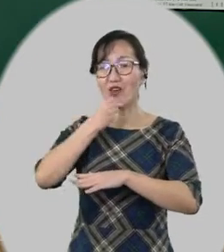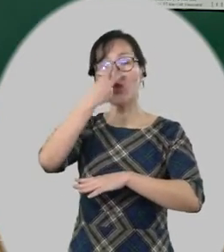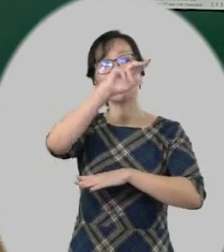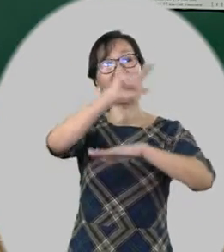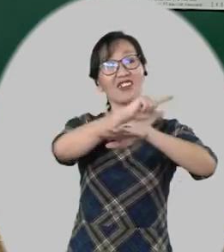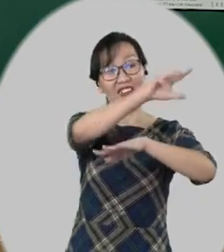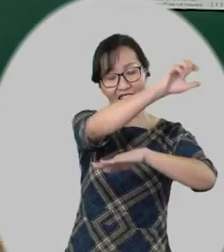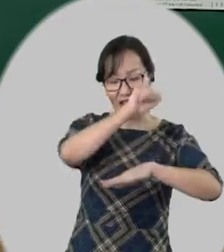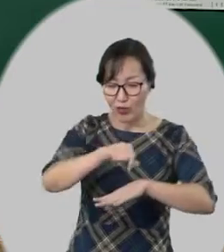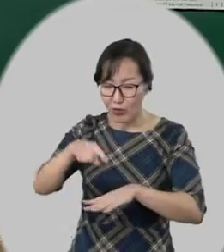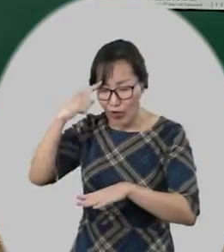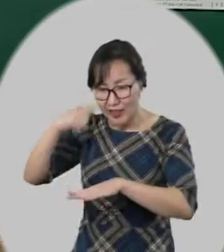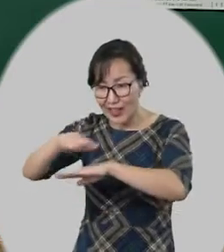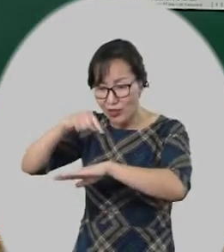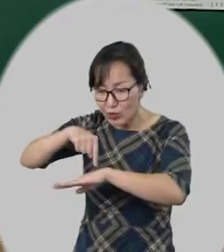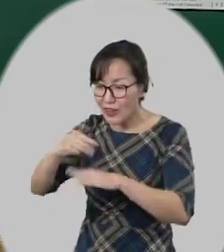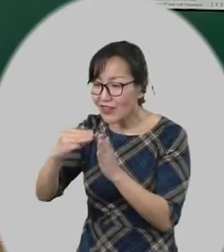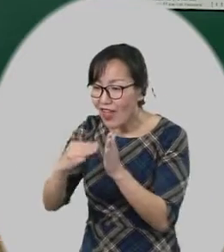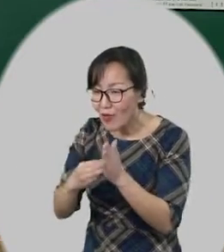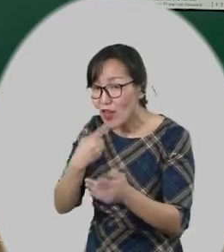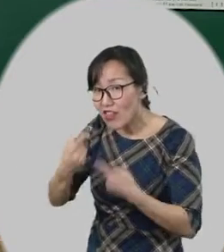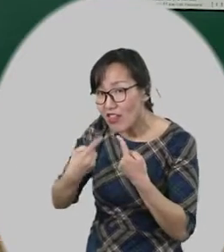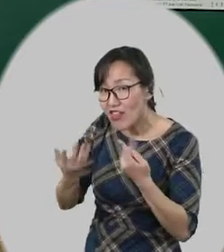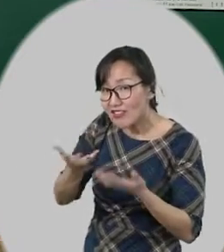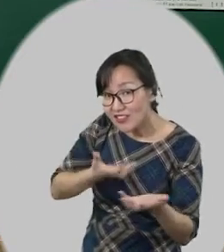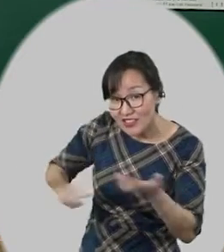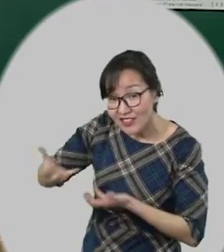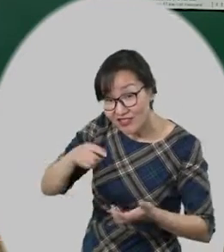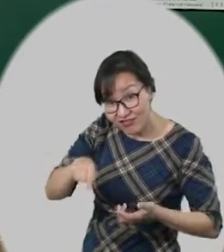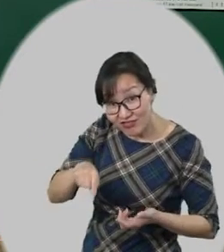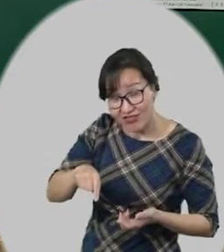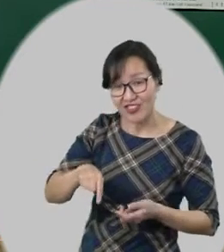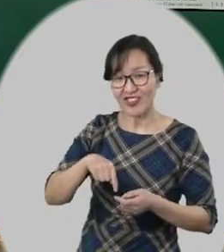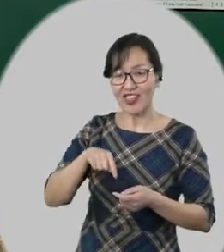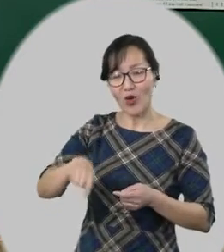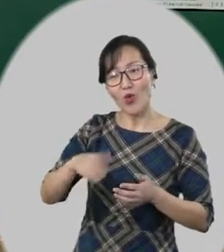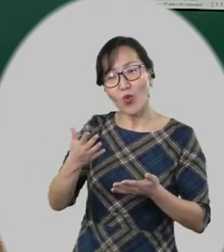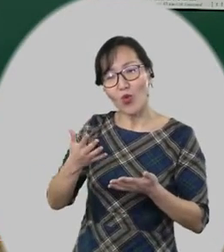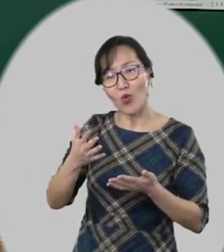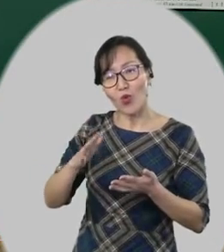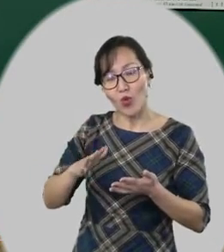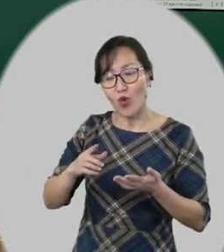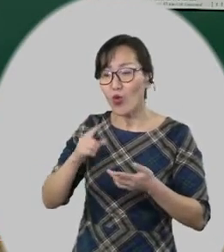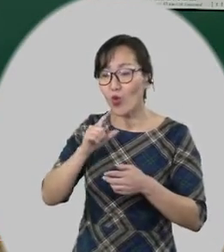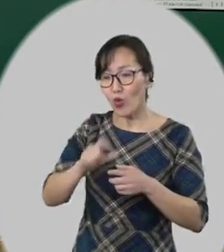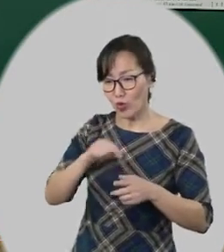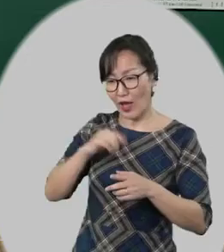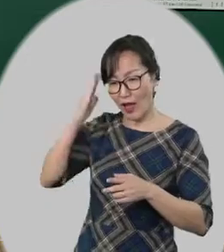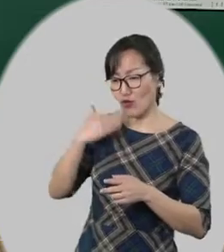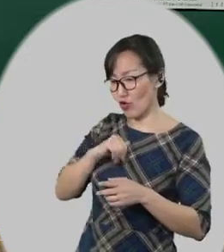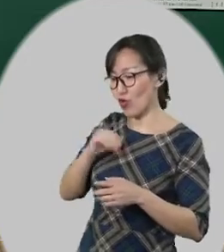аймагт байдаг, тэр нь энэ дээр байна гэдэг гих мэдчлэн хүүхдүүддээ хэлж өгч